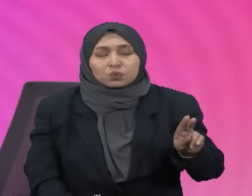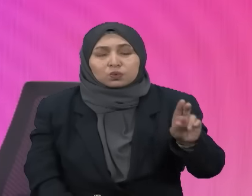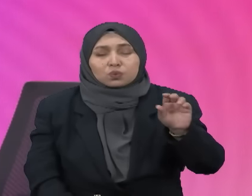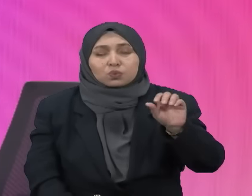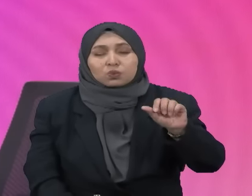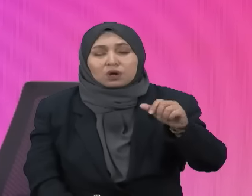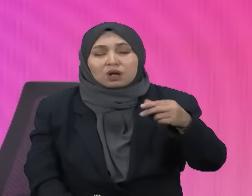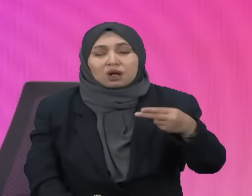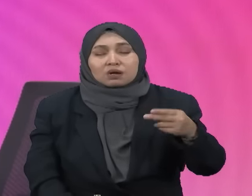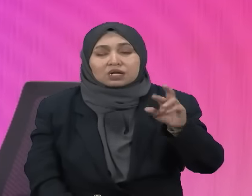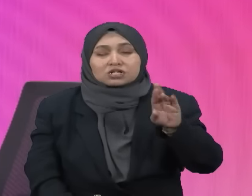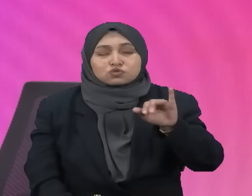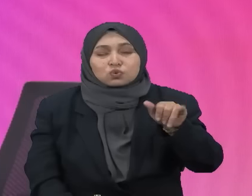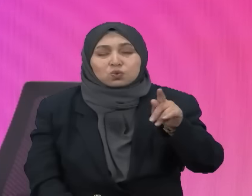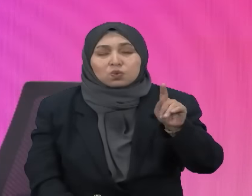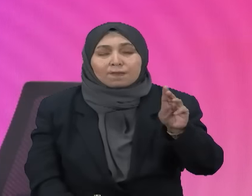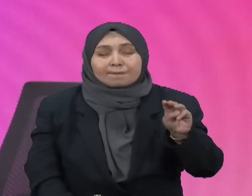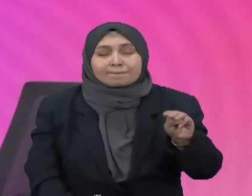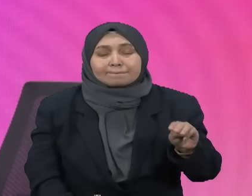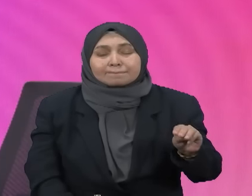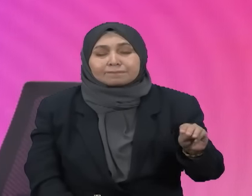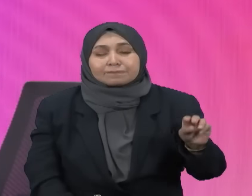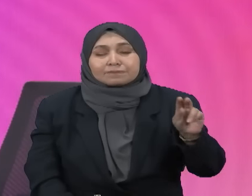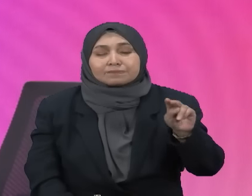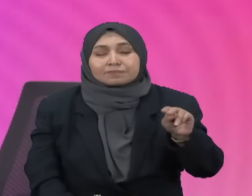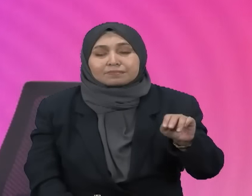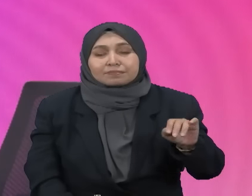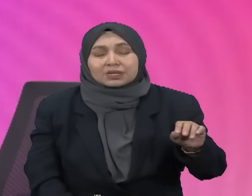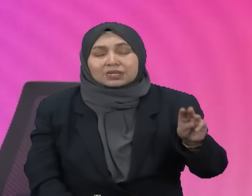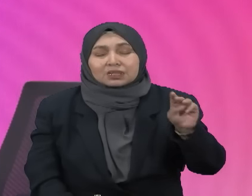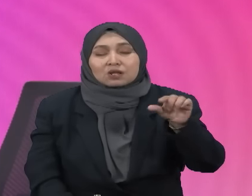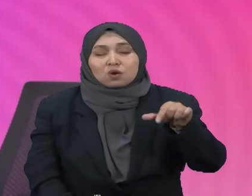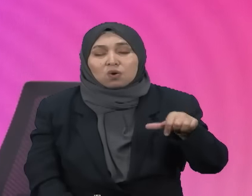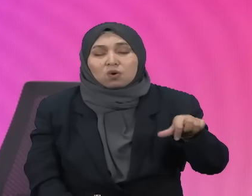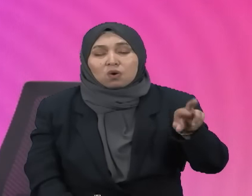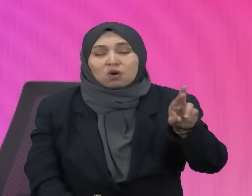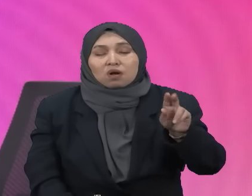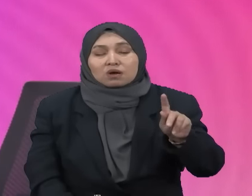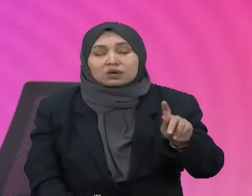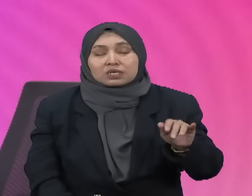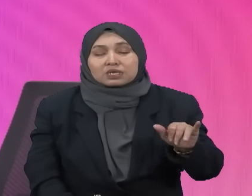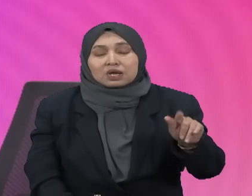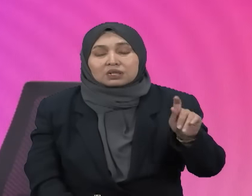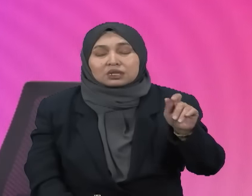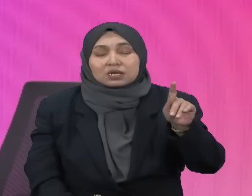أخرجوهم من